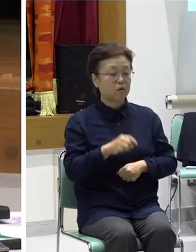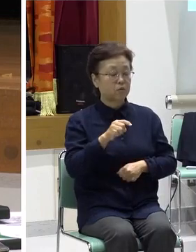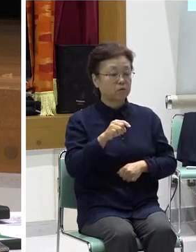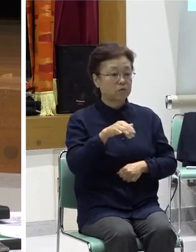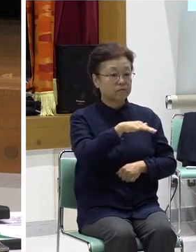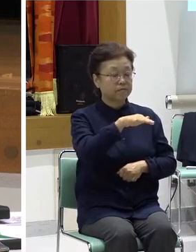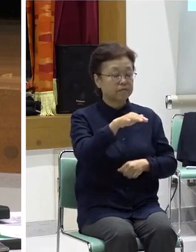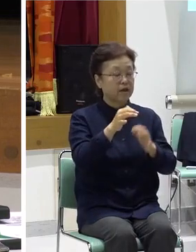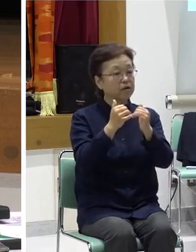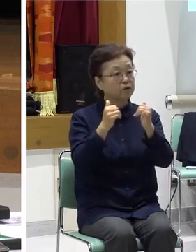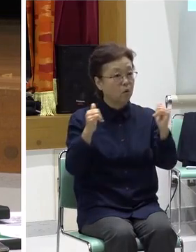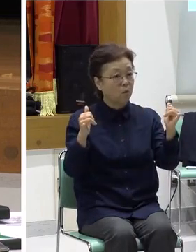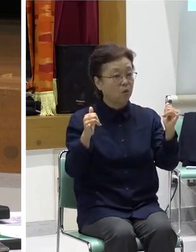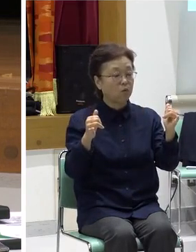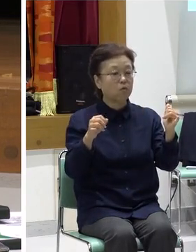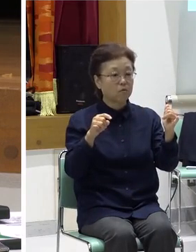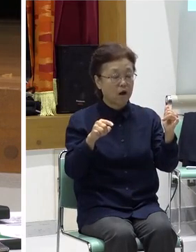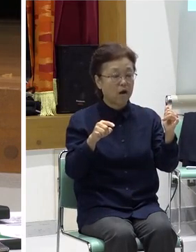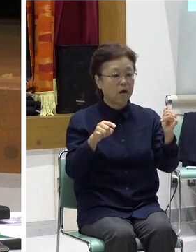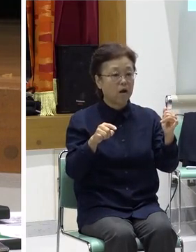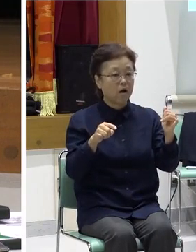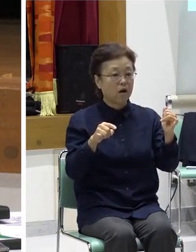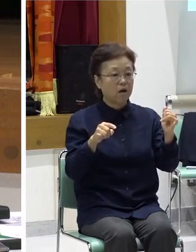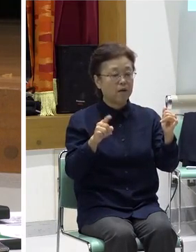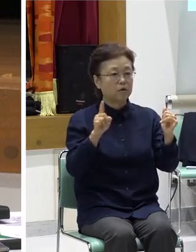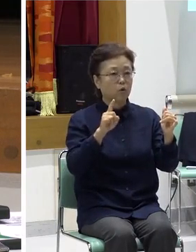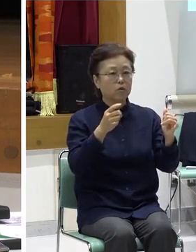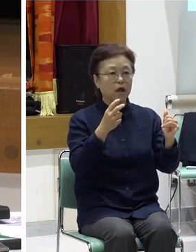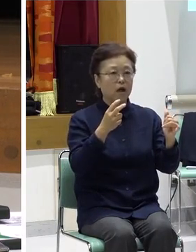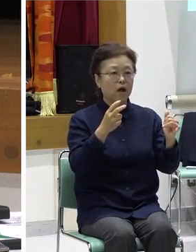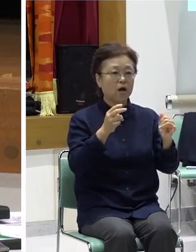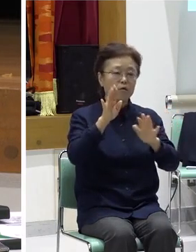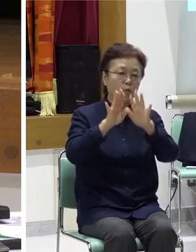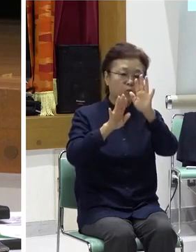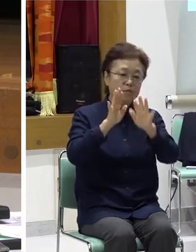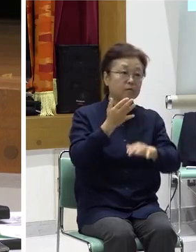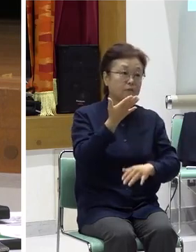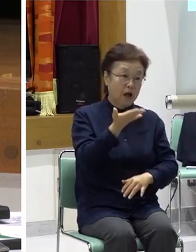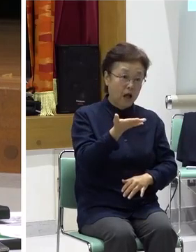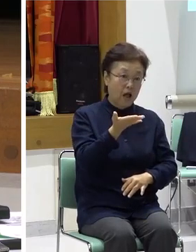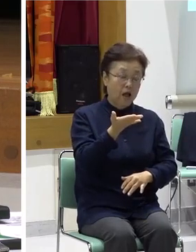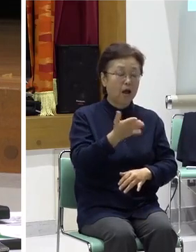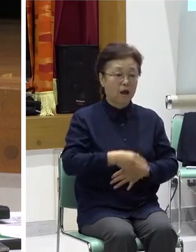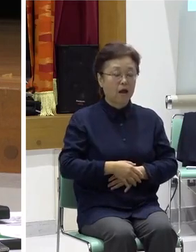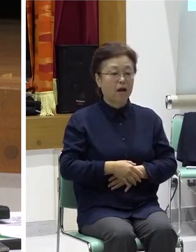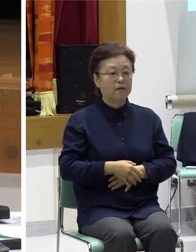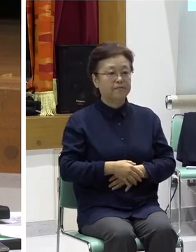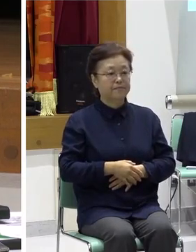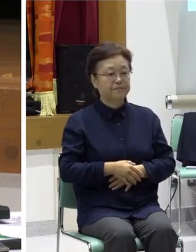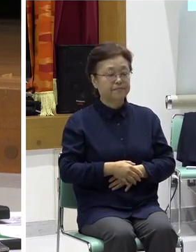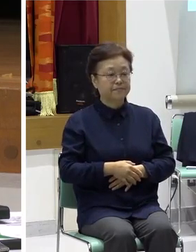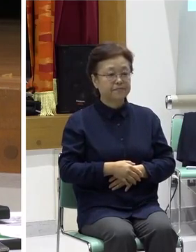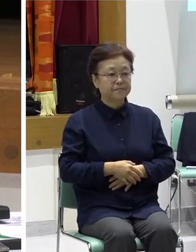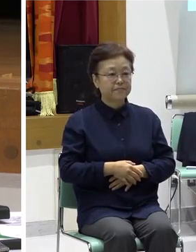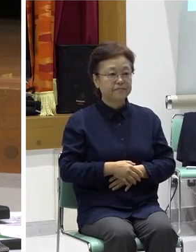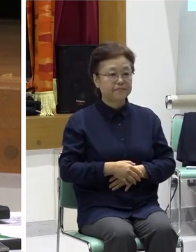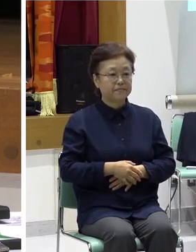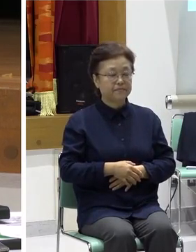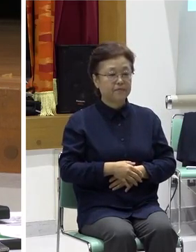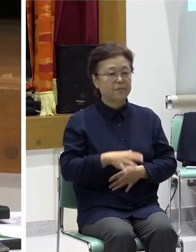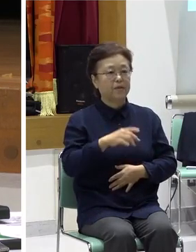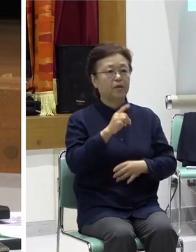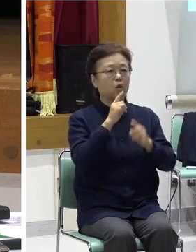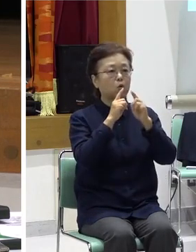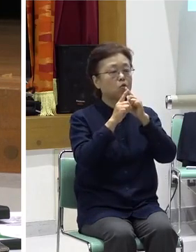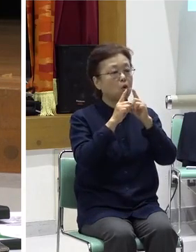々、具体的に本当にどんな感じなのかっていうお話をしますと、まず、言葉がね、やっぱり